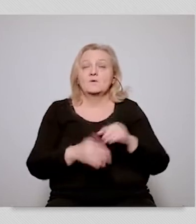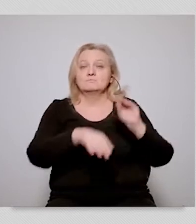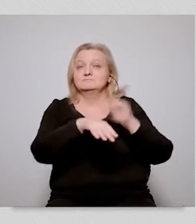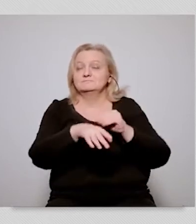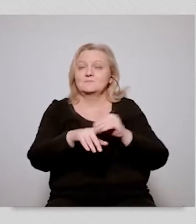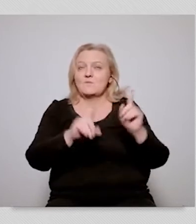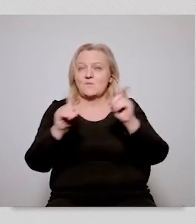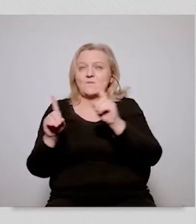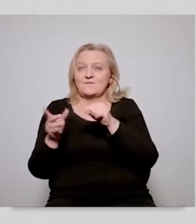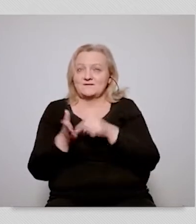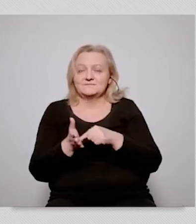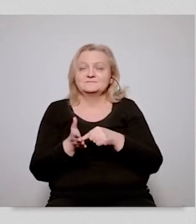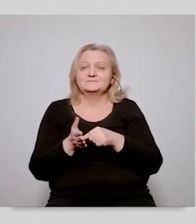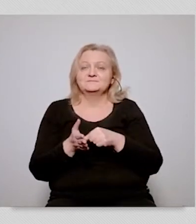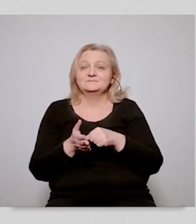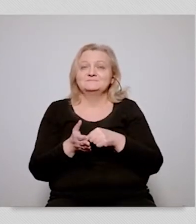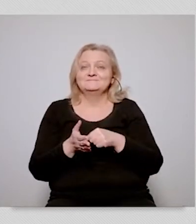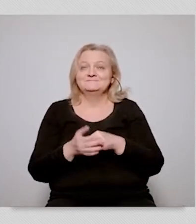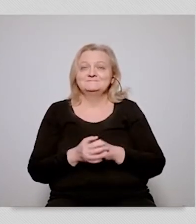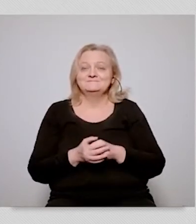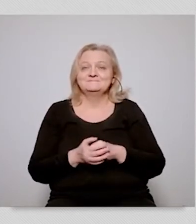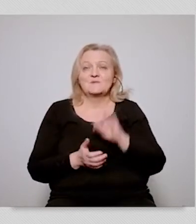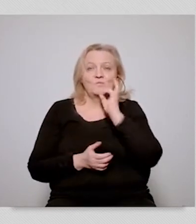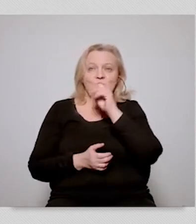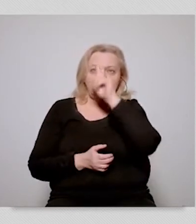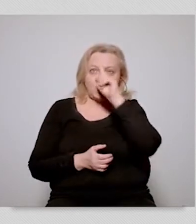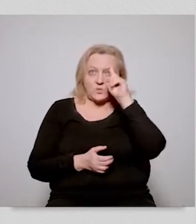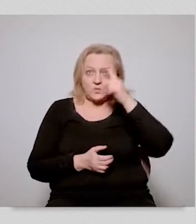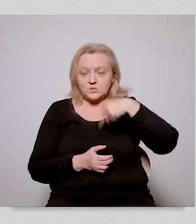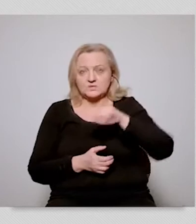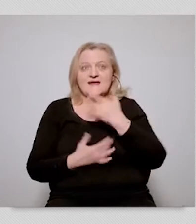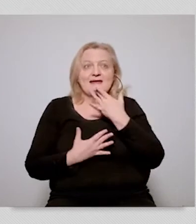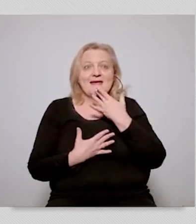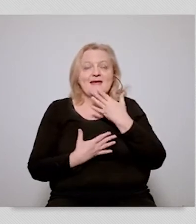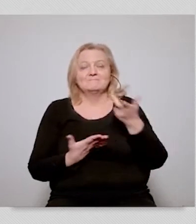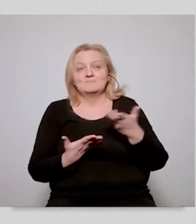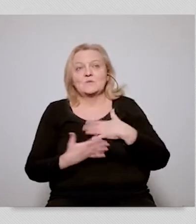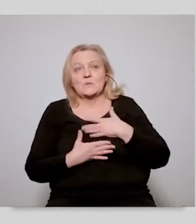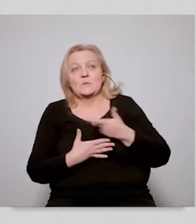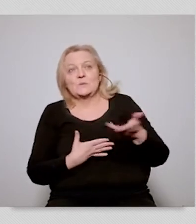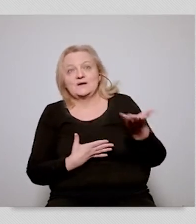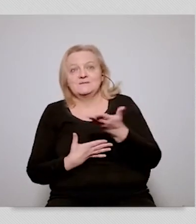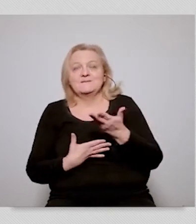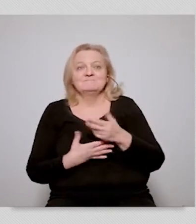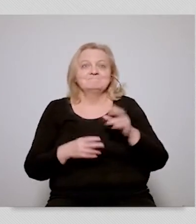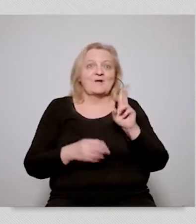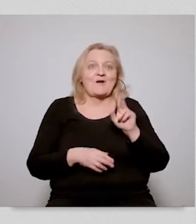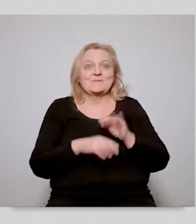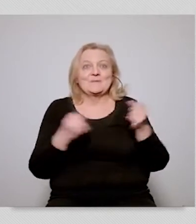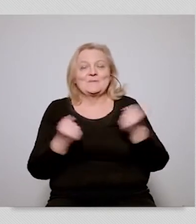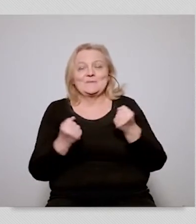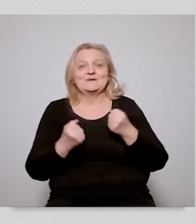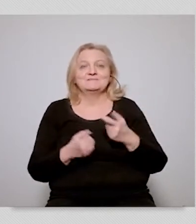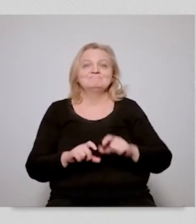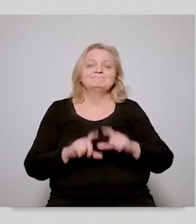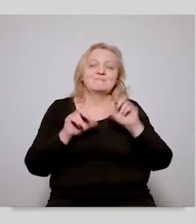dotyczy tego, że właśnie młodzi ludzie, na których tak bardzo liczymy i tak obiecująco wyglądają, kiedy występują pod